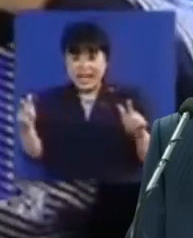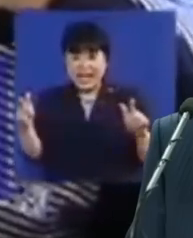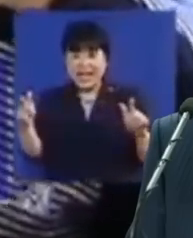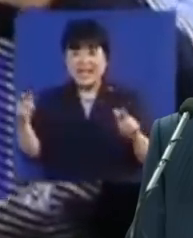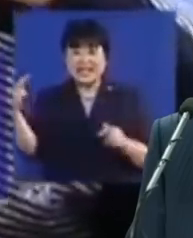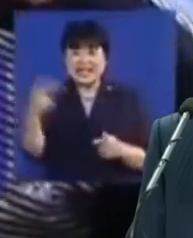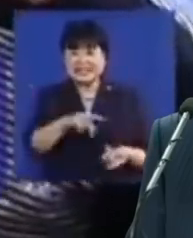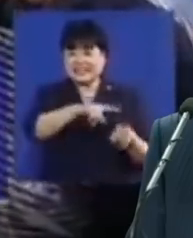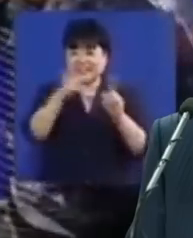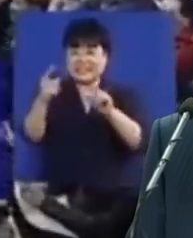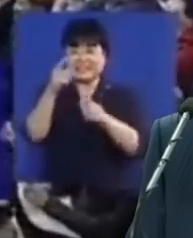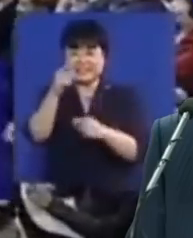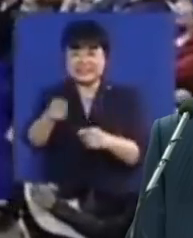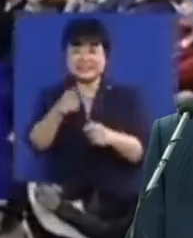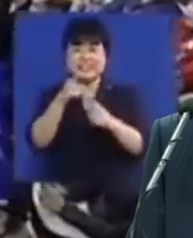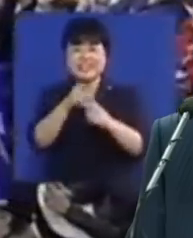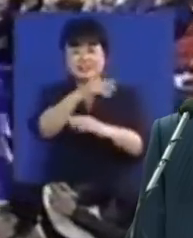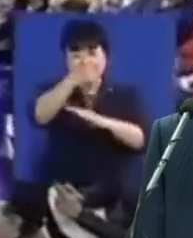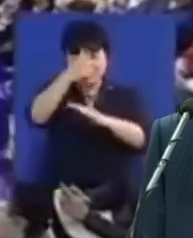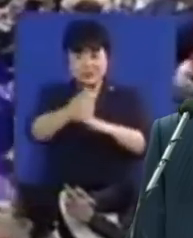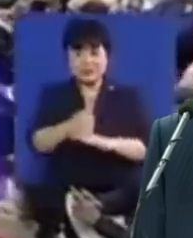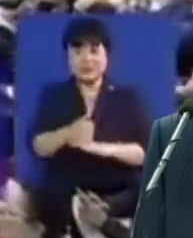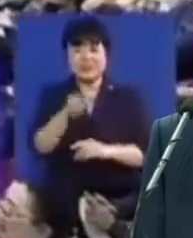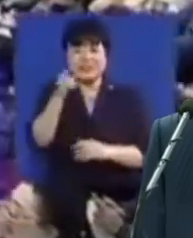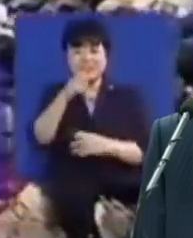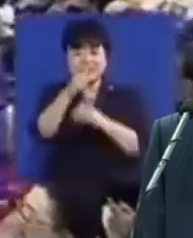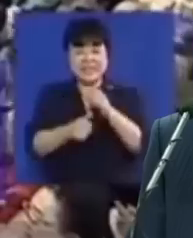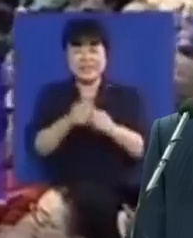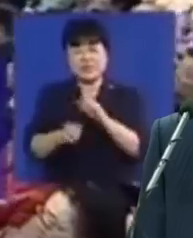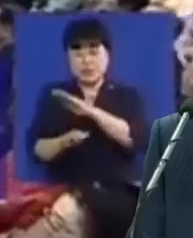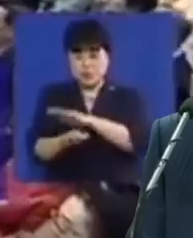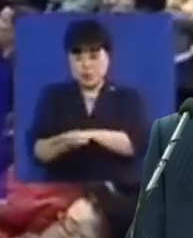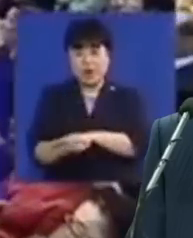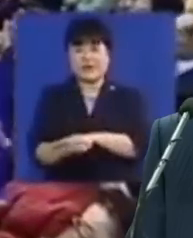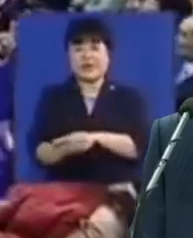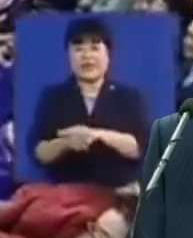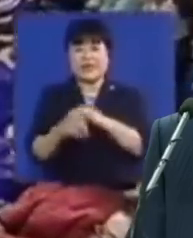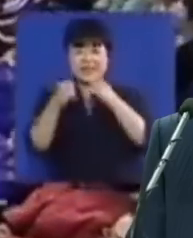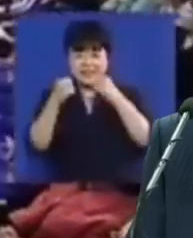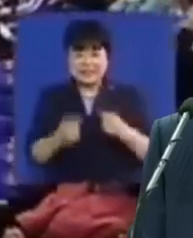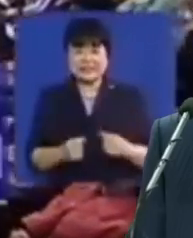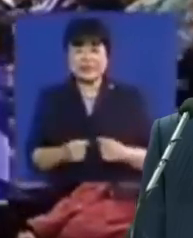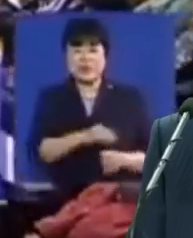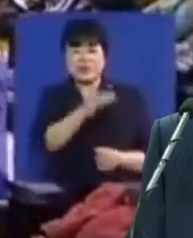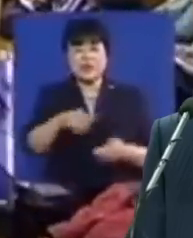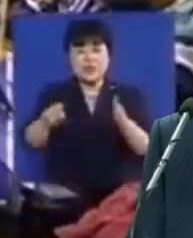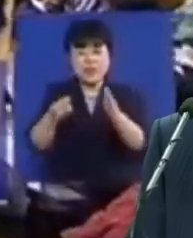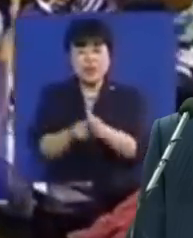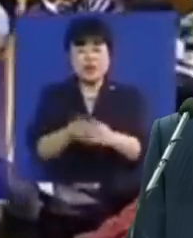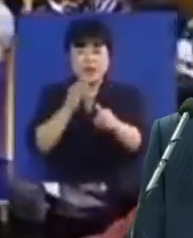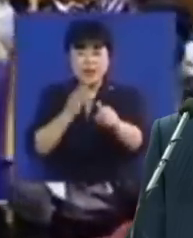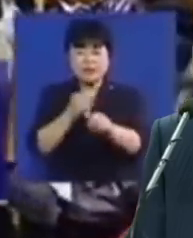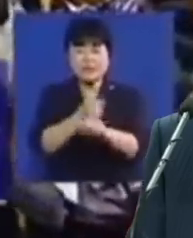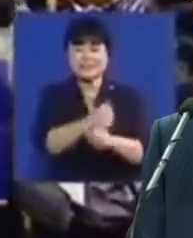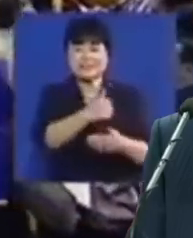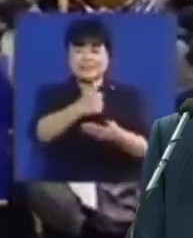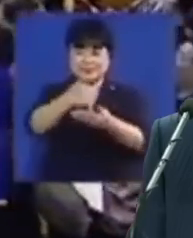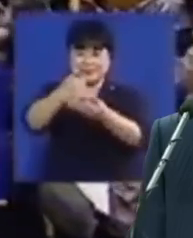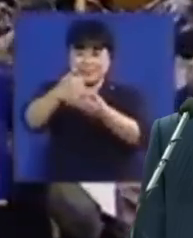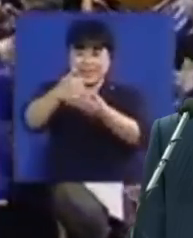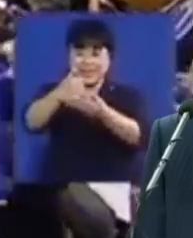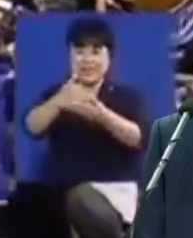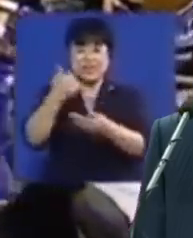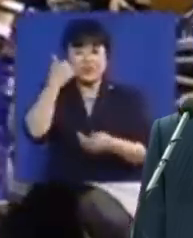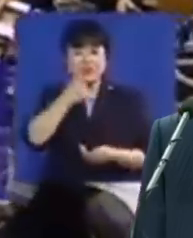죽으실 뿐 아니라 다시 살아나시는 그리스도 예수시니 그는 하나님 우편에 계신 자여 우리를 위하여 간구하시는